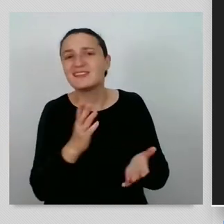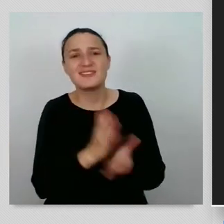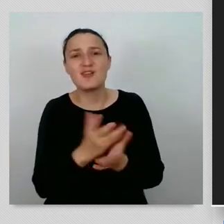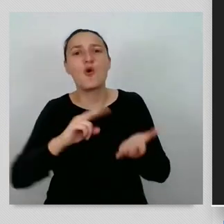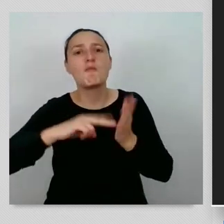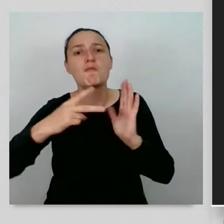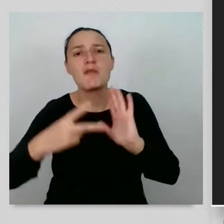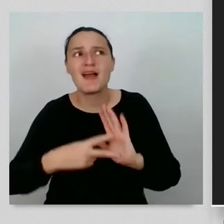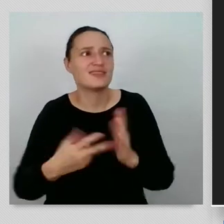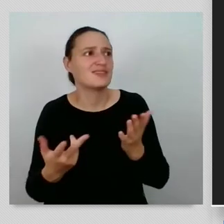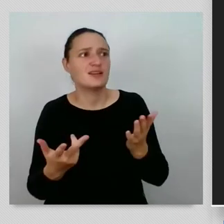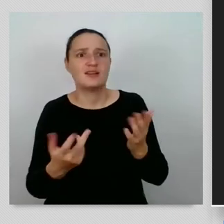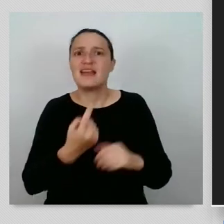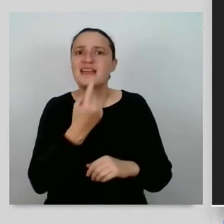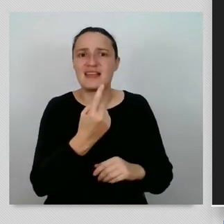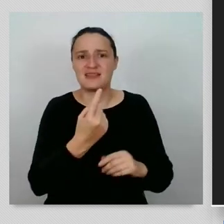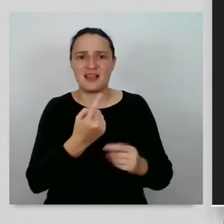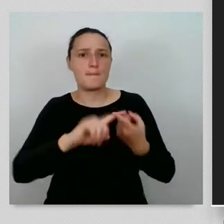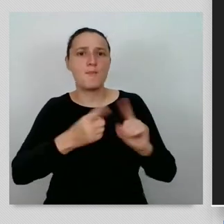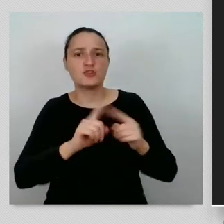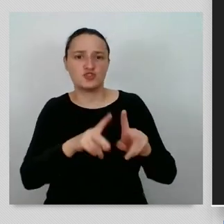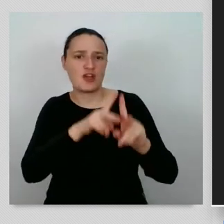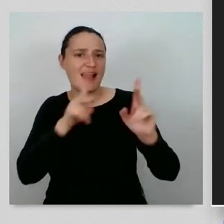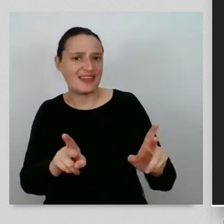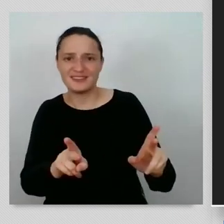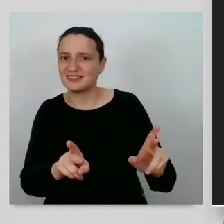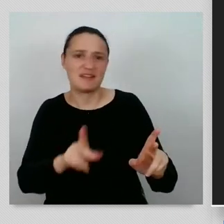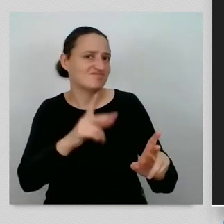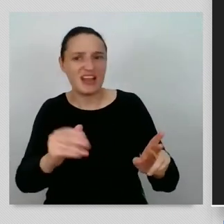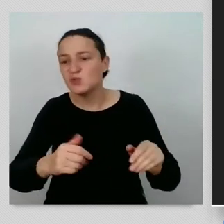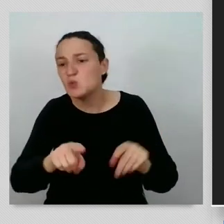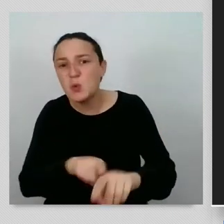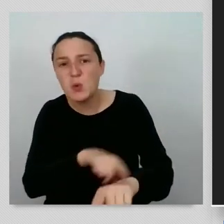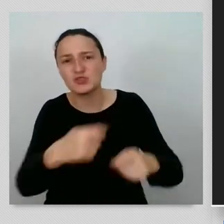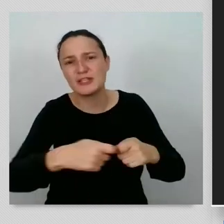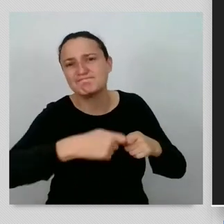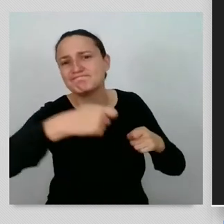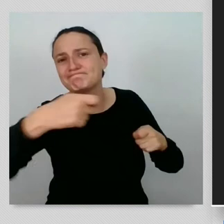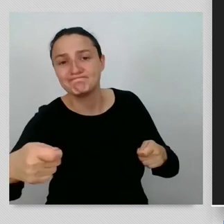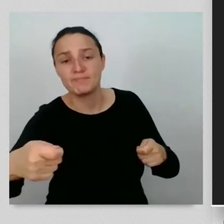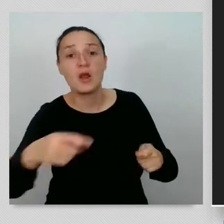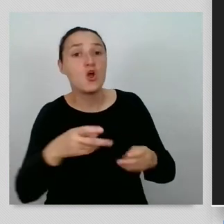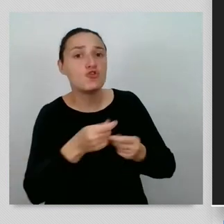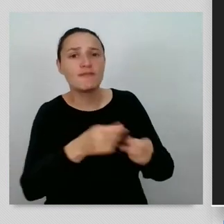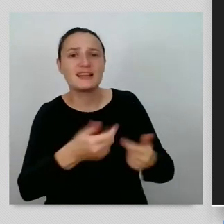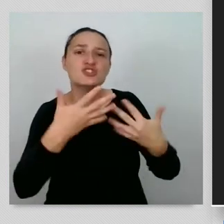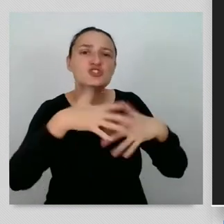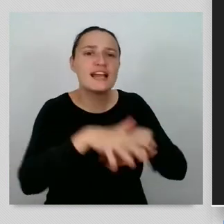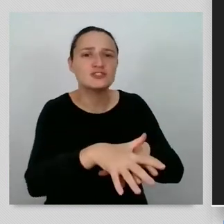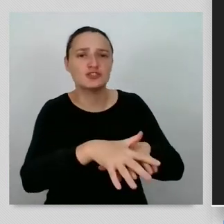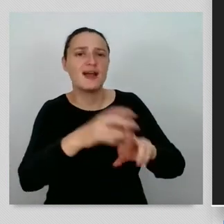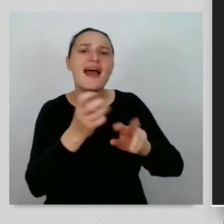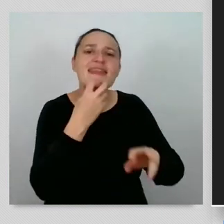wykraczającej poza jeden cykl polityczny, czyli poza jedną kadencję, że pewne inwestycje w sieci przesyłowe, czy